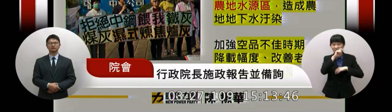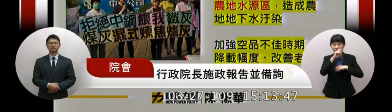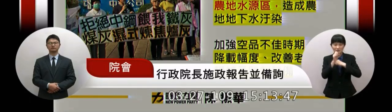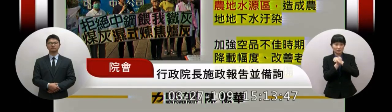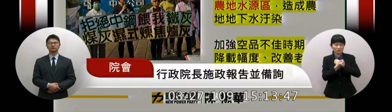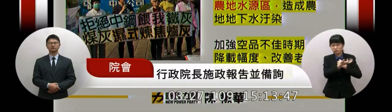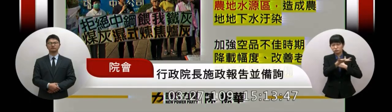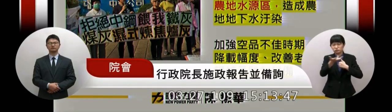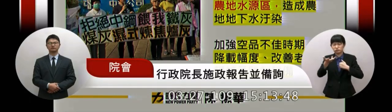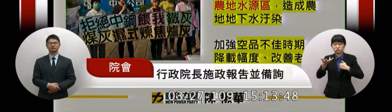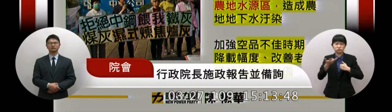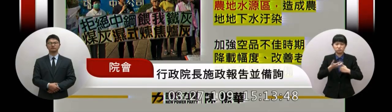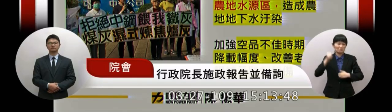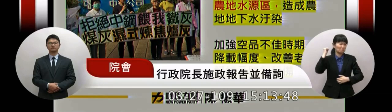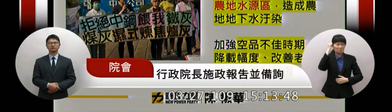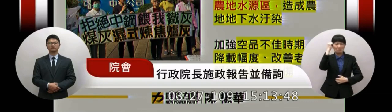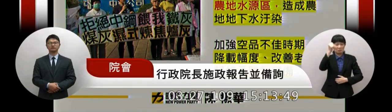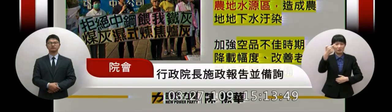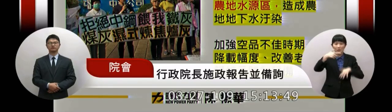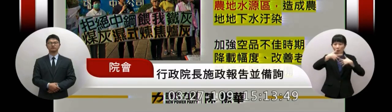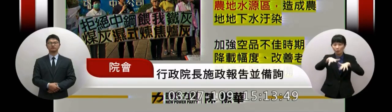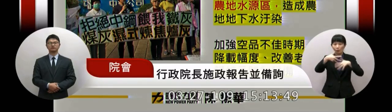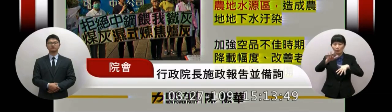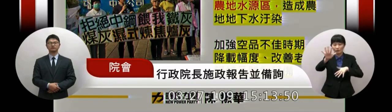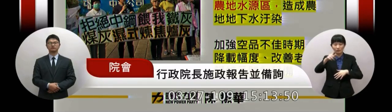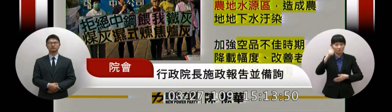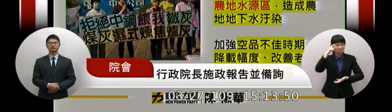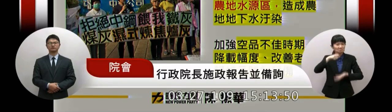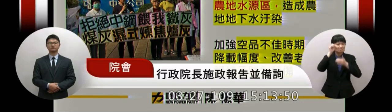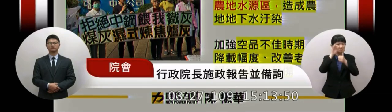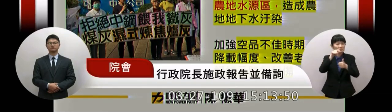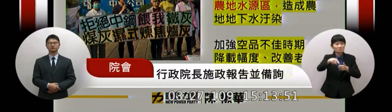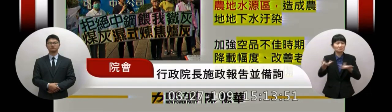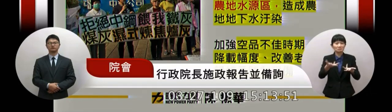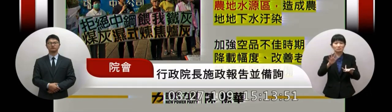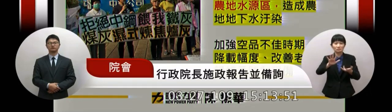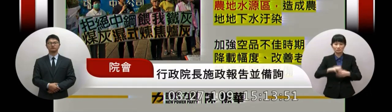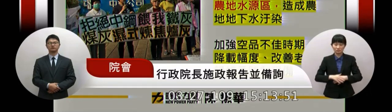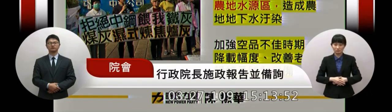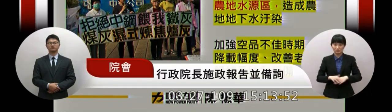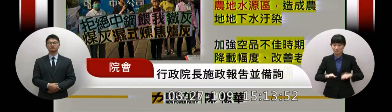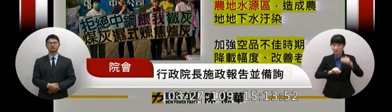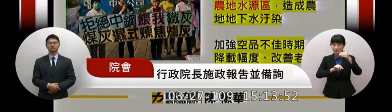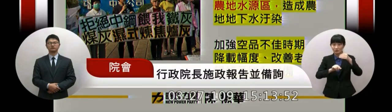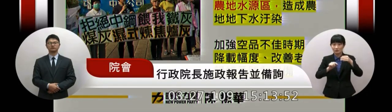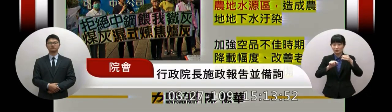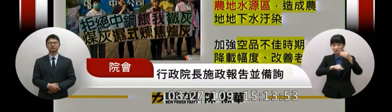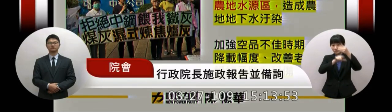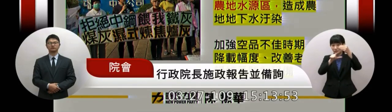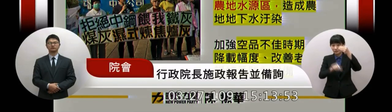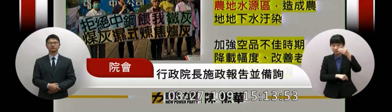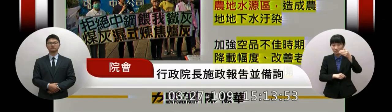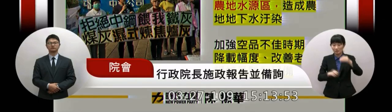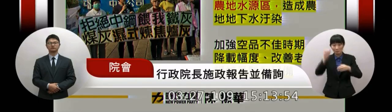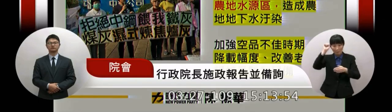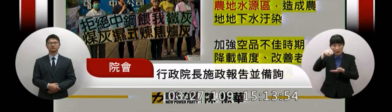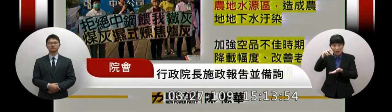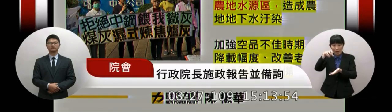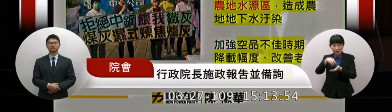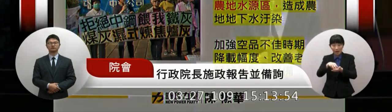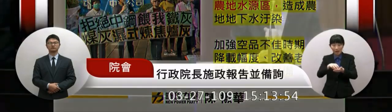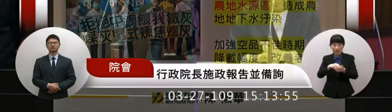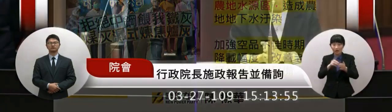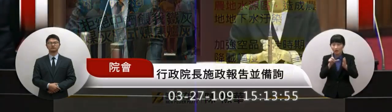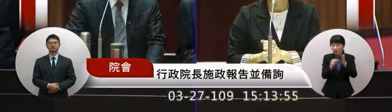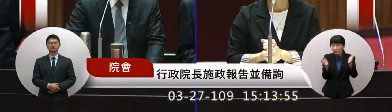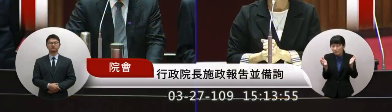空屋反空屋游行哈，啊，拢有提出这个诉求，所以因为这个高危这个许可证都要到期啊，所以即摆是不是